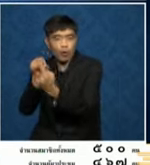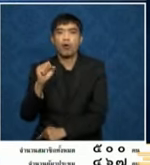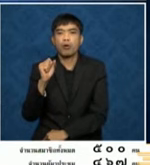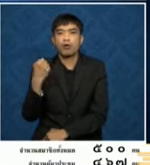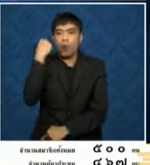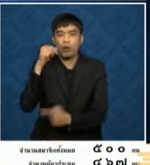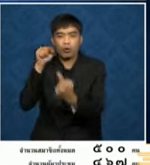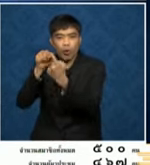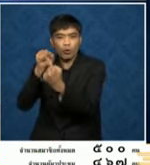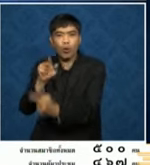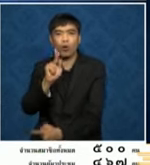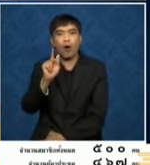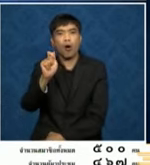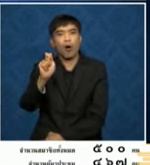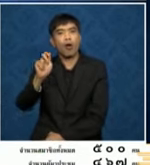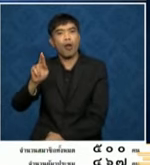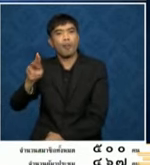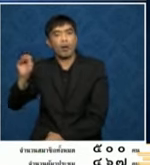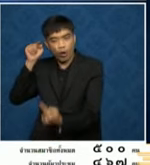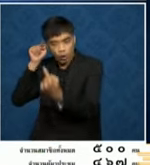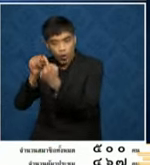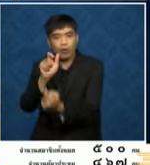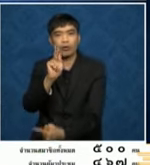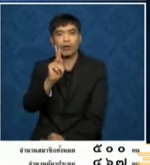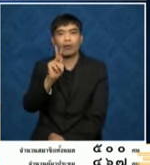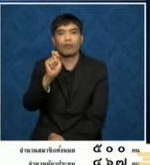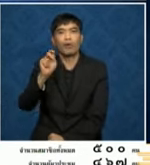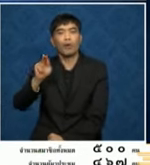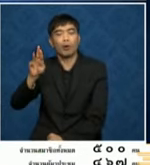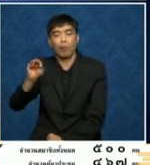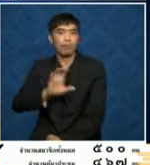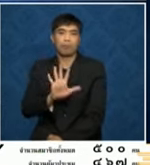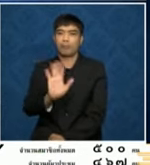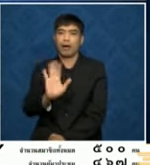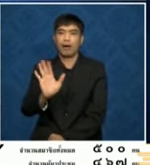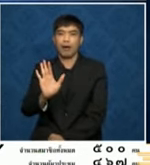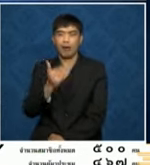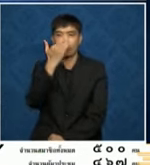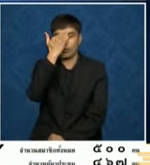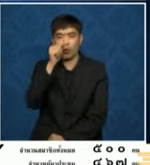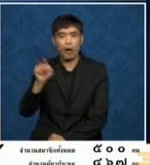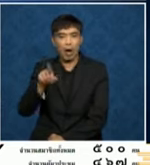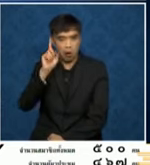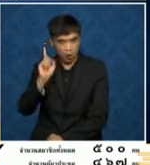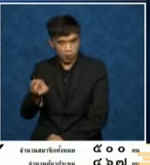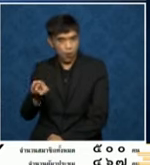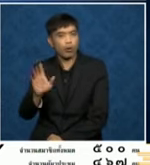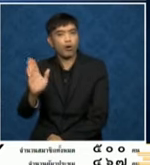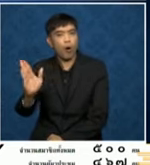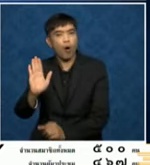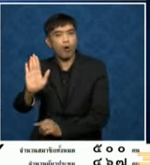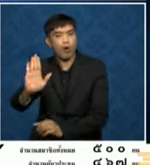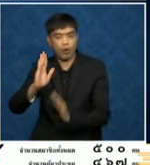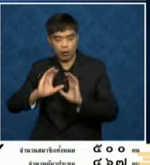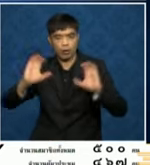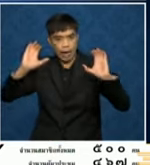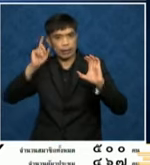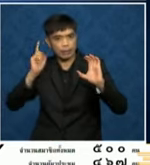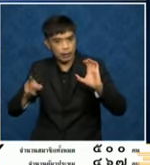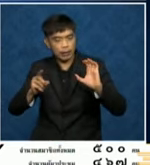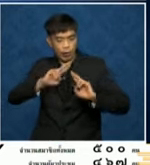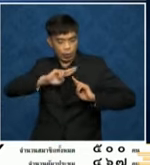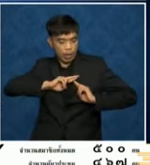ในพื้นที่ที่รัฐมองว่าเป็นที่อันตรายต่อความมั่นคงของรัฐซึ่งก็ไม่แน่ใจด้วยซ้ำว่าเป็นของรัฐจริงหรือไม่หรือเป็นเพียงของใครบาง